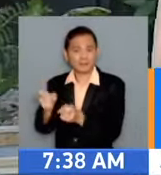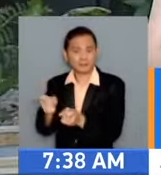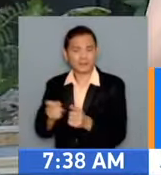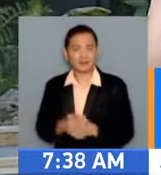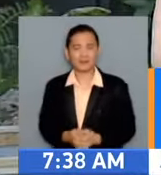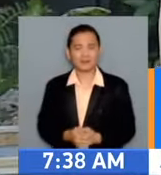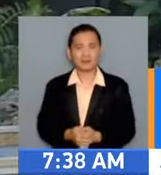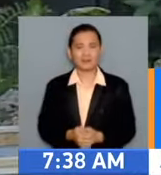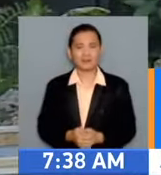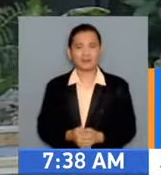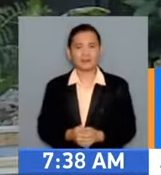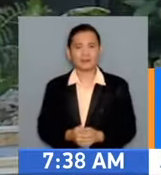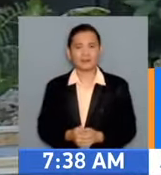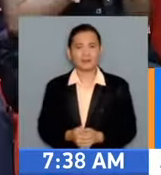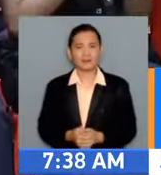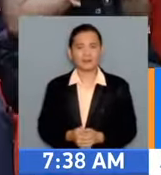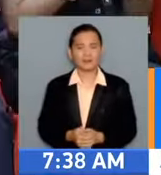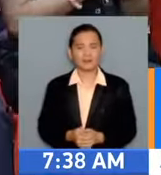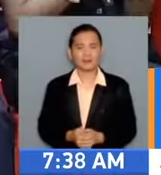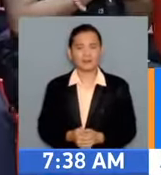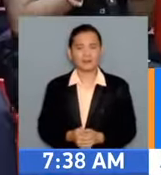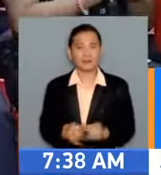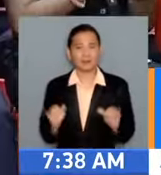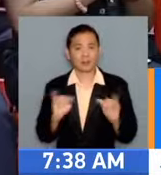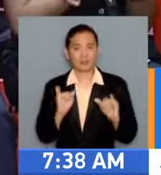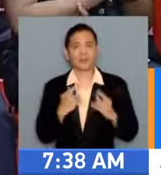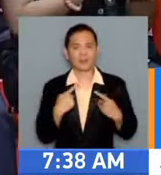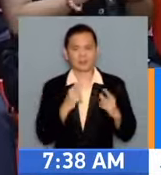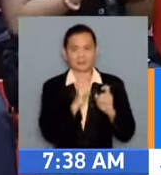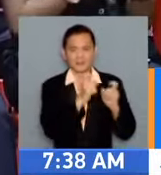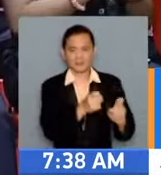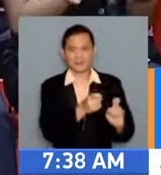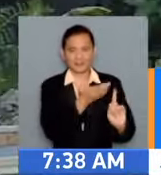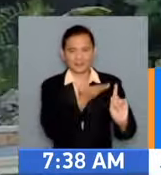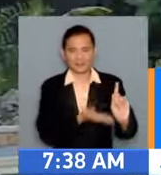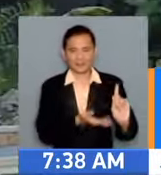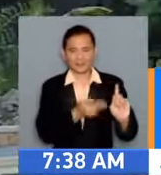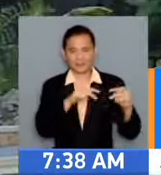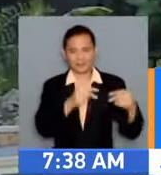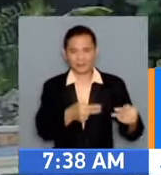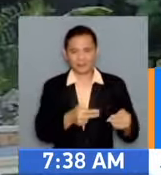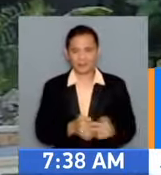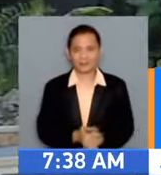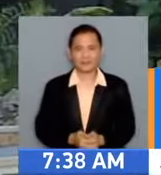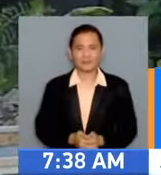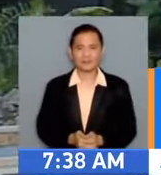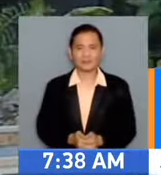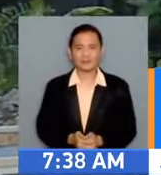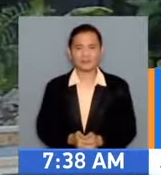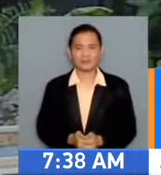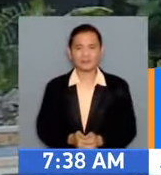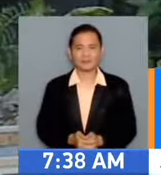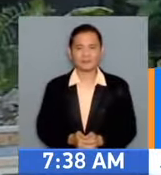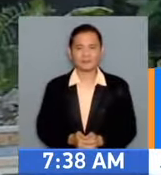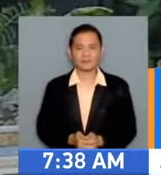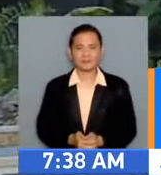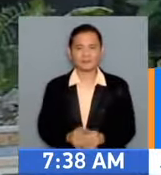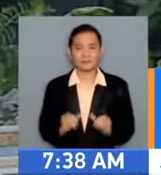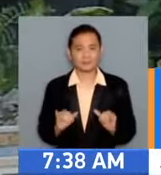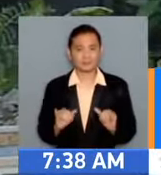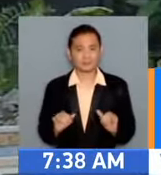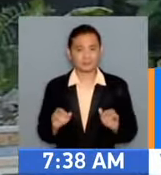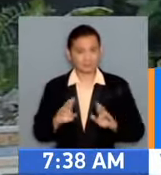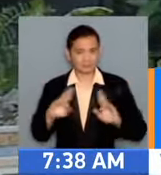ding gold medal. Yes! At siyempre meron naman tayo uuwing luha. Dahil for me, uh-oh, kaya silang panalo. Of course. So